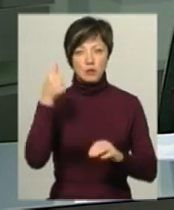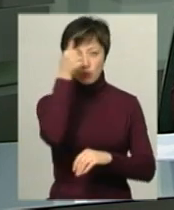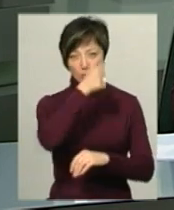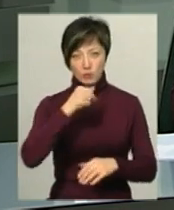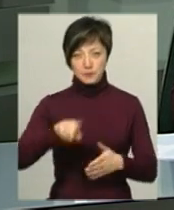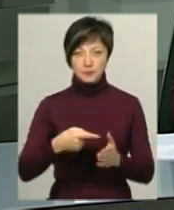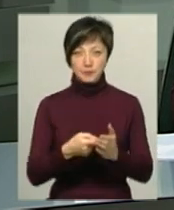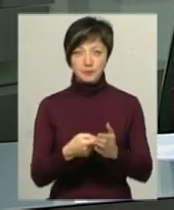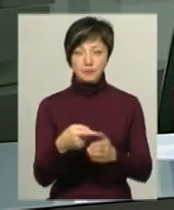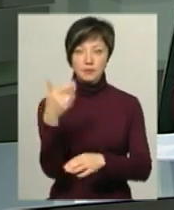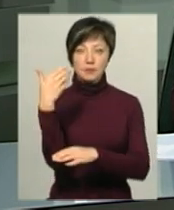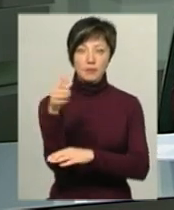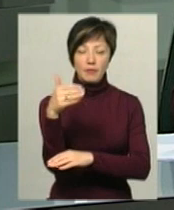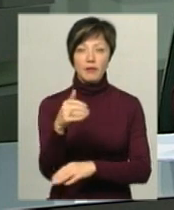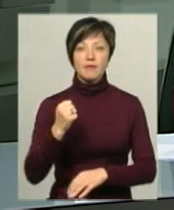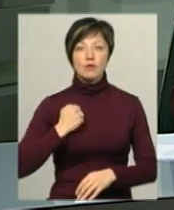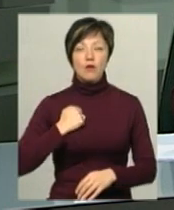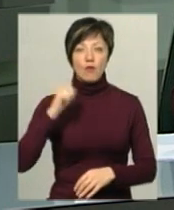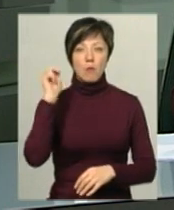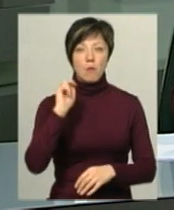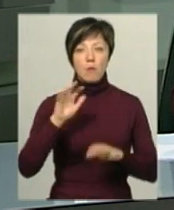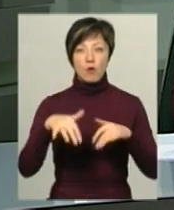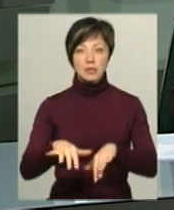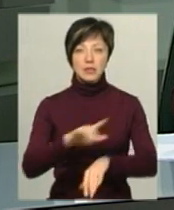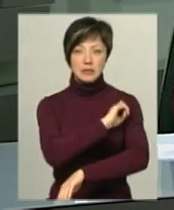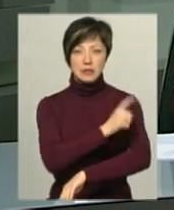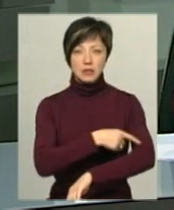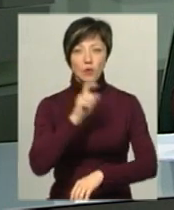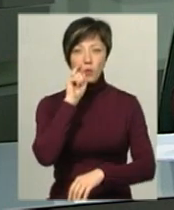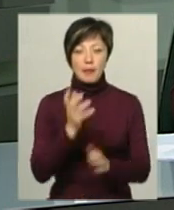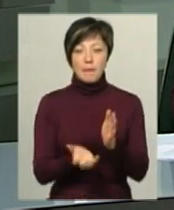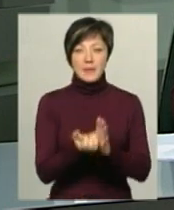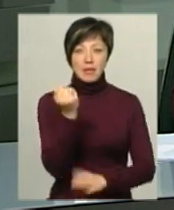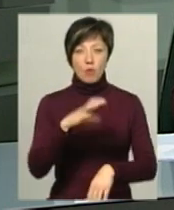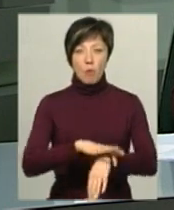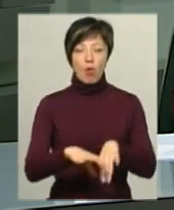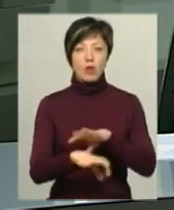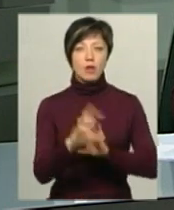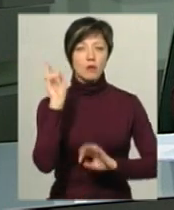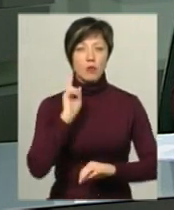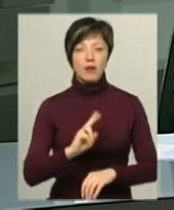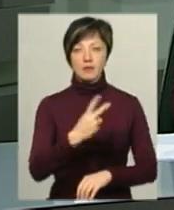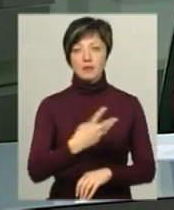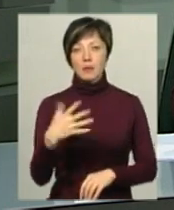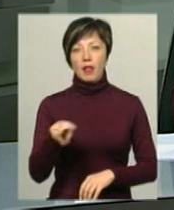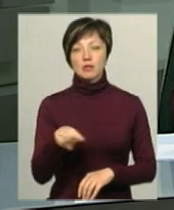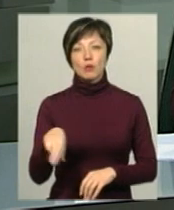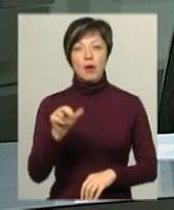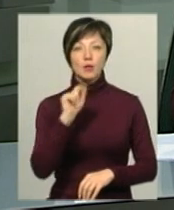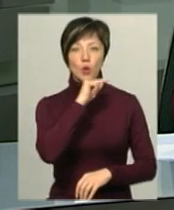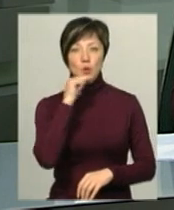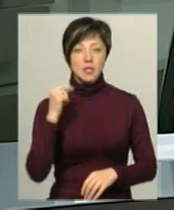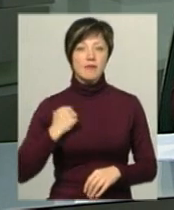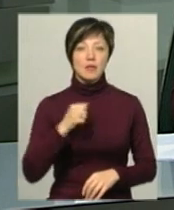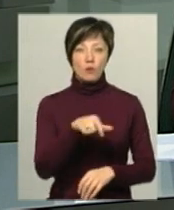місті підняли прапор Військово-морських сил України на підтримку полонених моряків. Нагадаю, 25 листопада російські